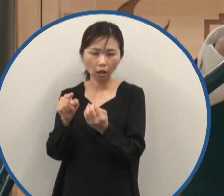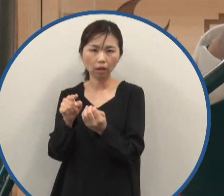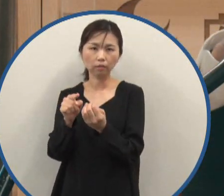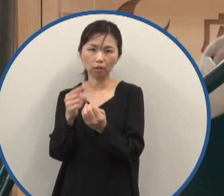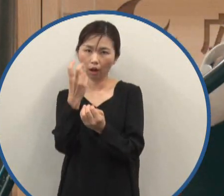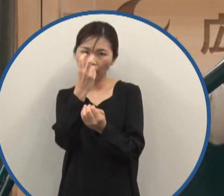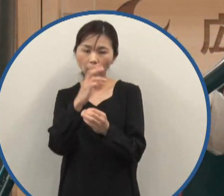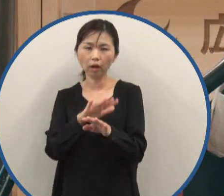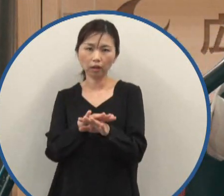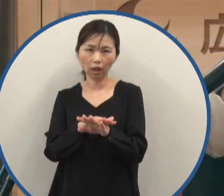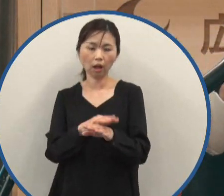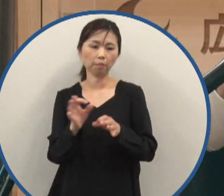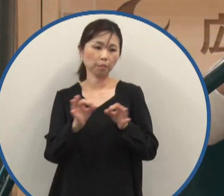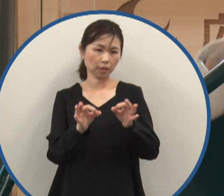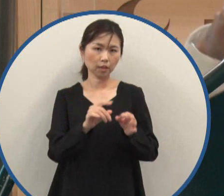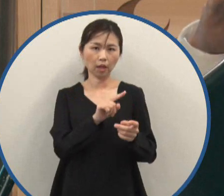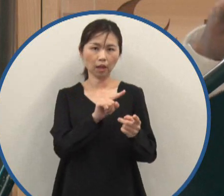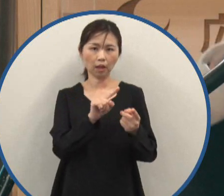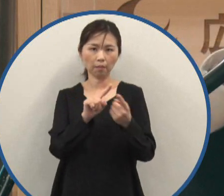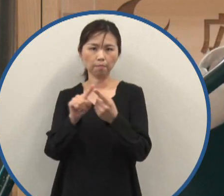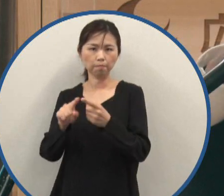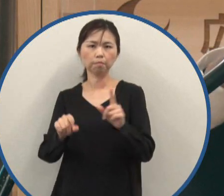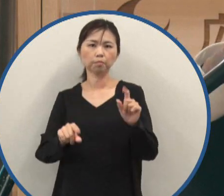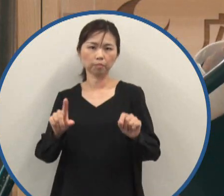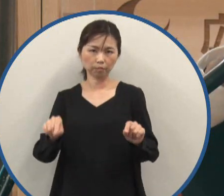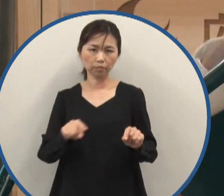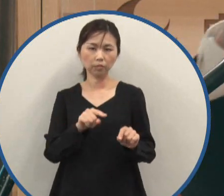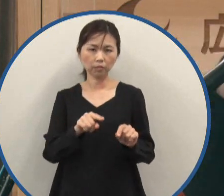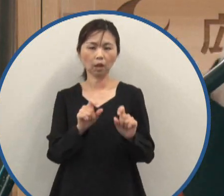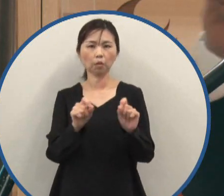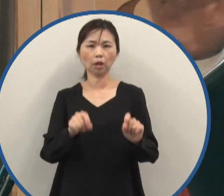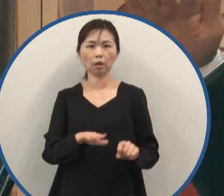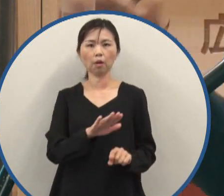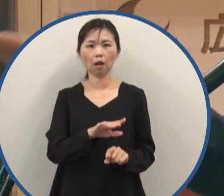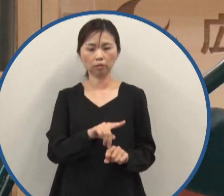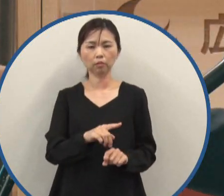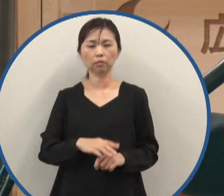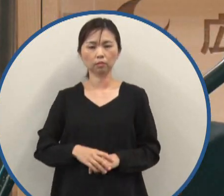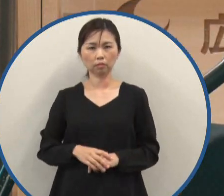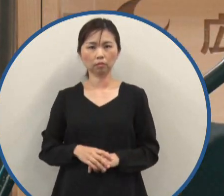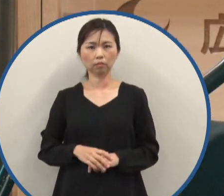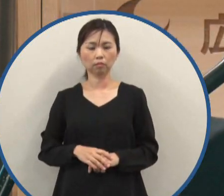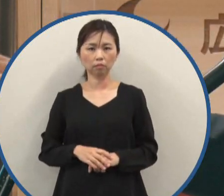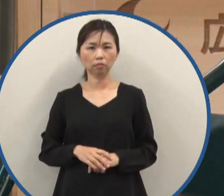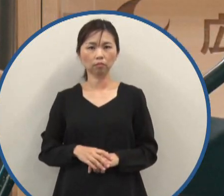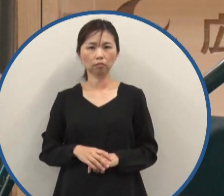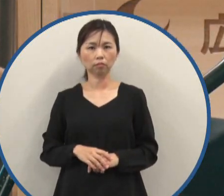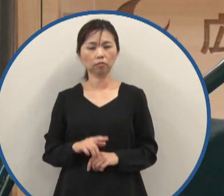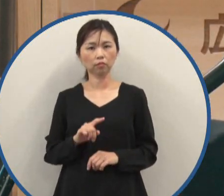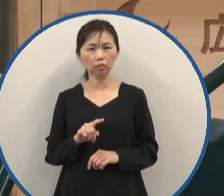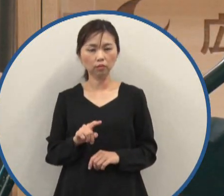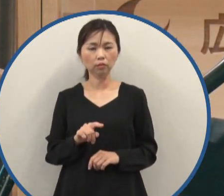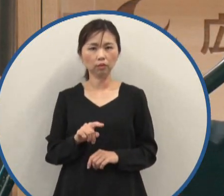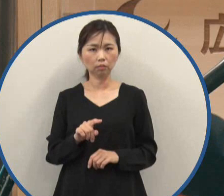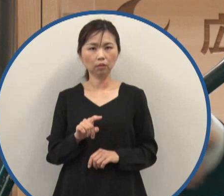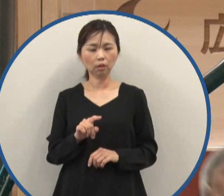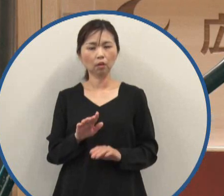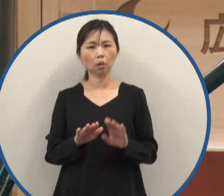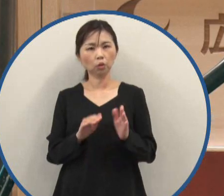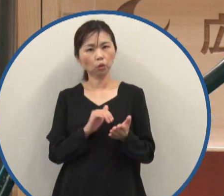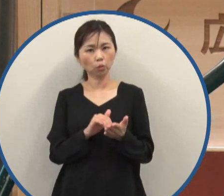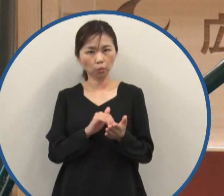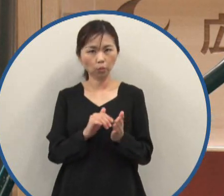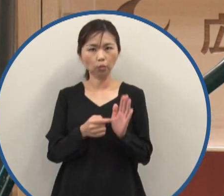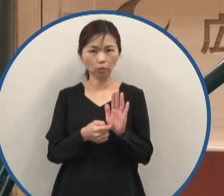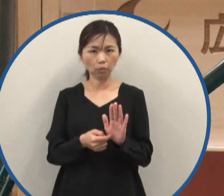店によっても若干違うので、そういった問題もありますけれども、傾向としてこういうふうになっているというふうにご理解をいただ